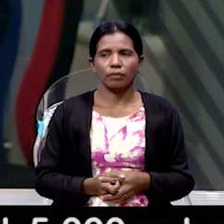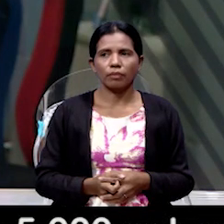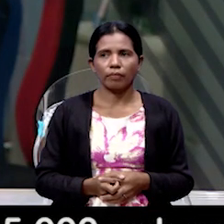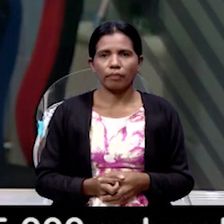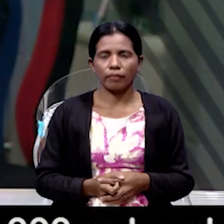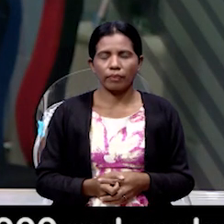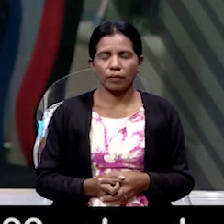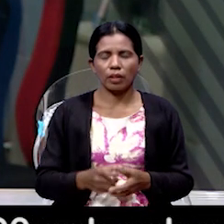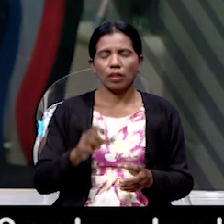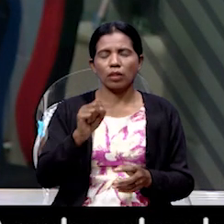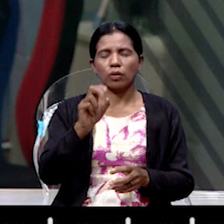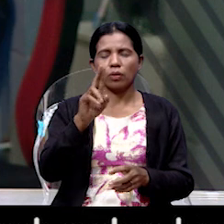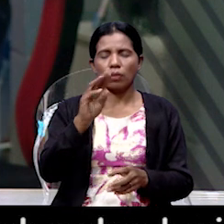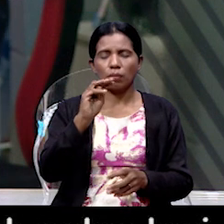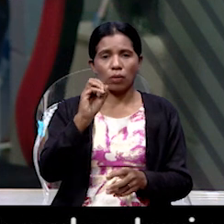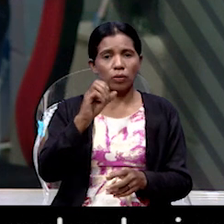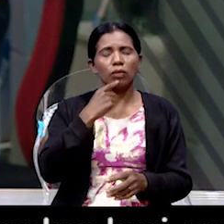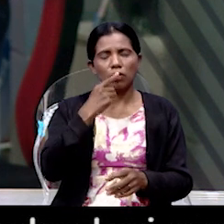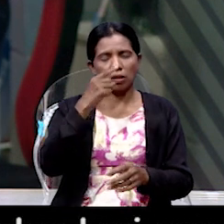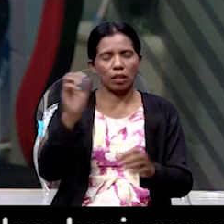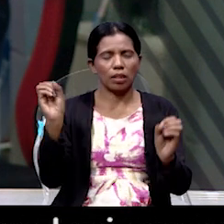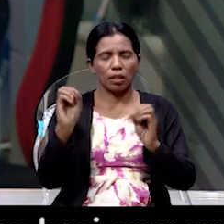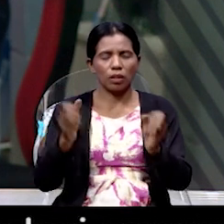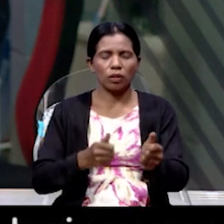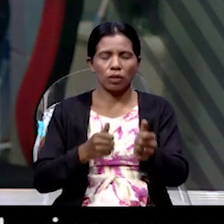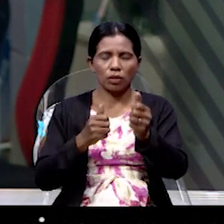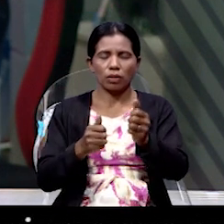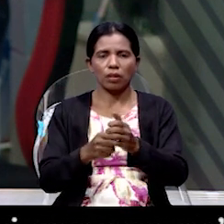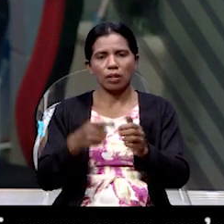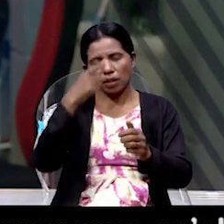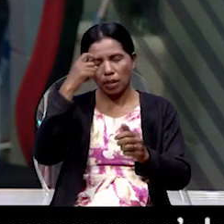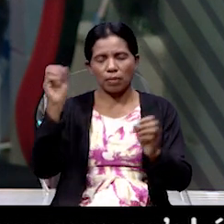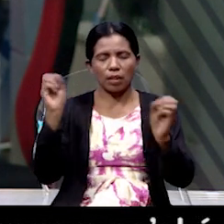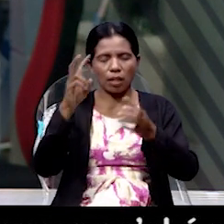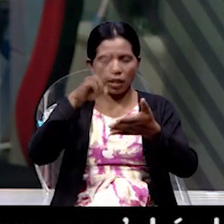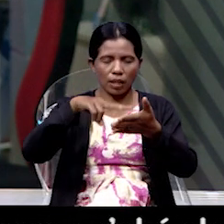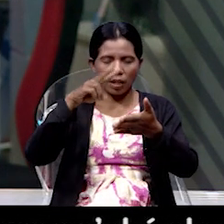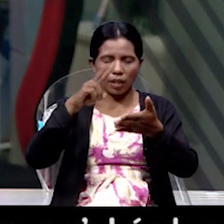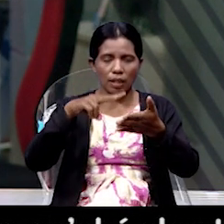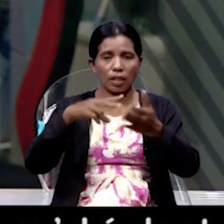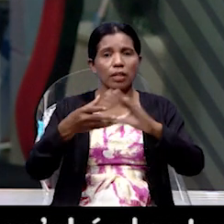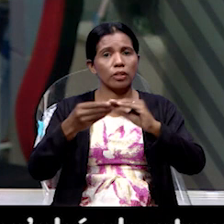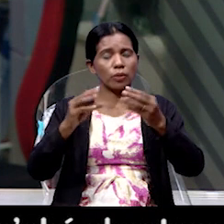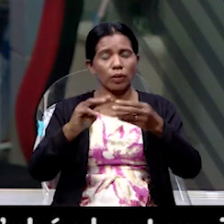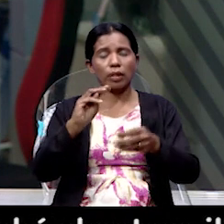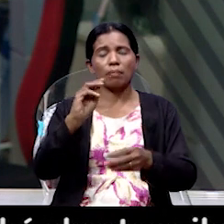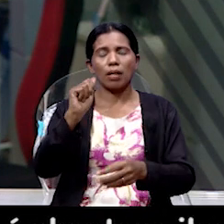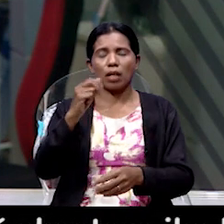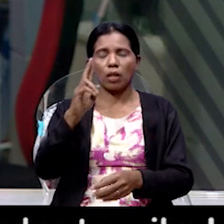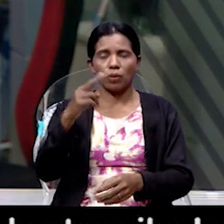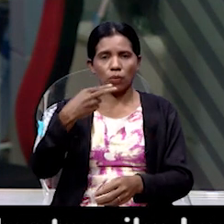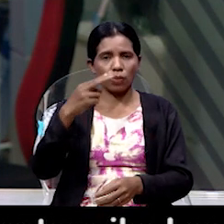Somocho reconhece la cumpre missão importante, tamba la consegue le biografia sa dozo mahununian e a cerimônia